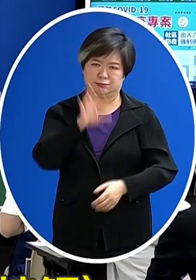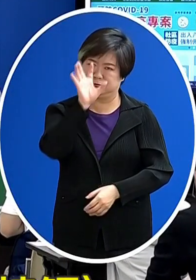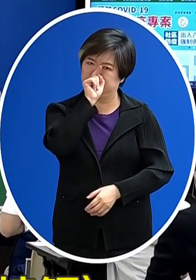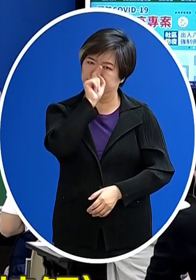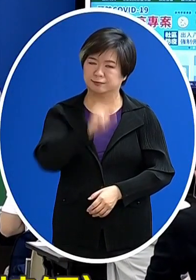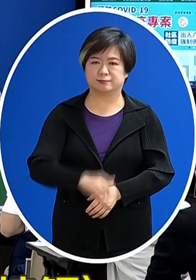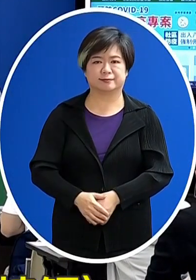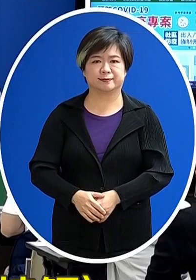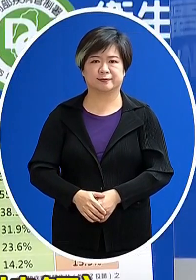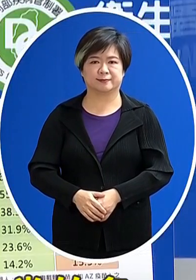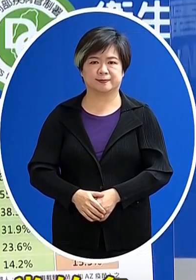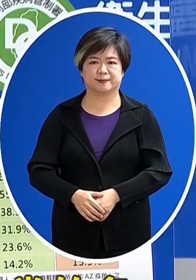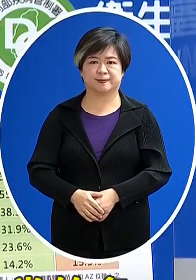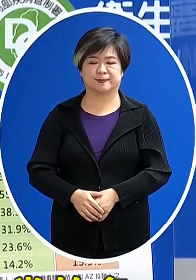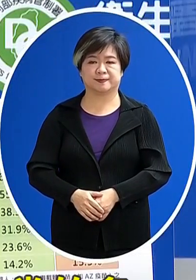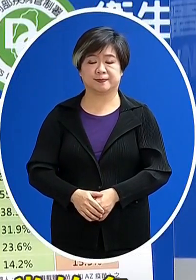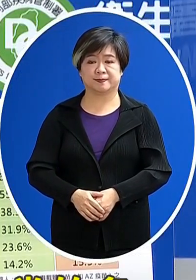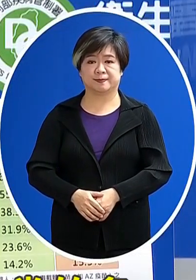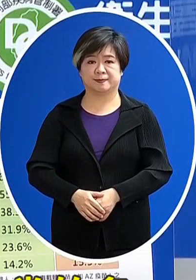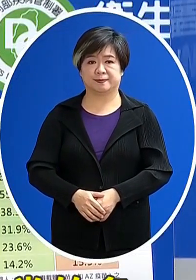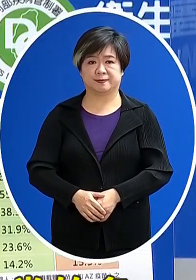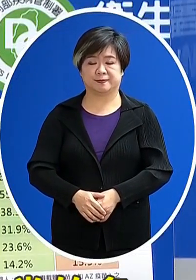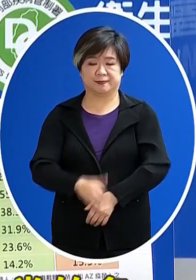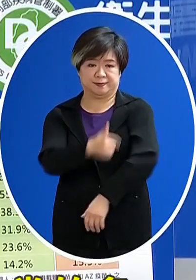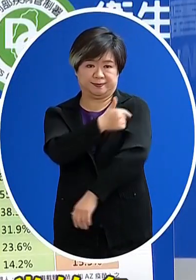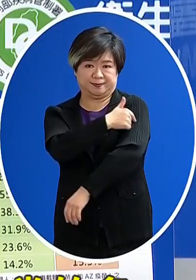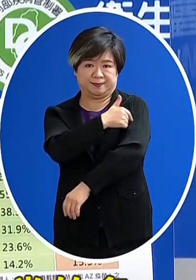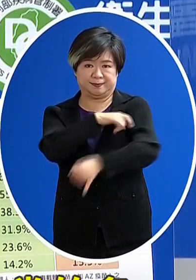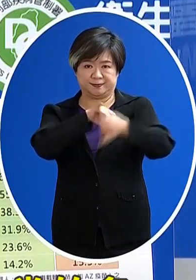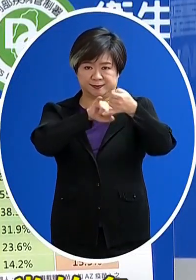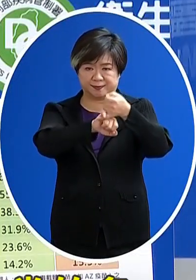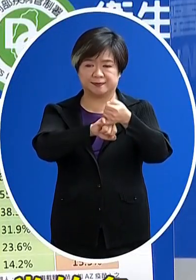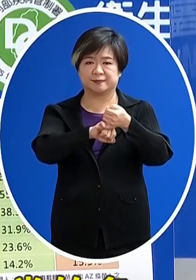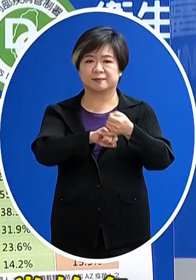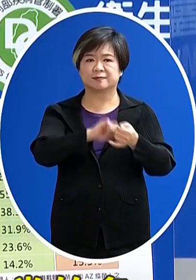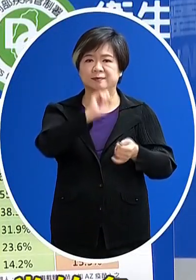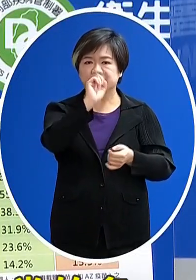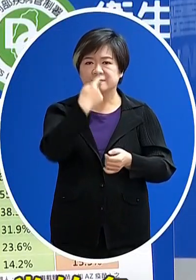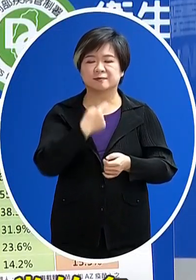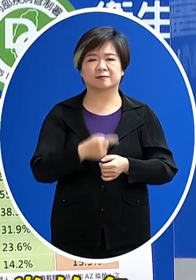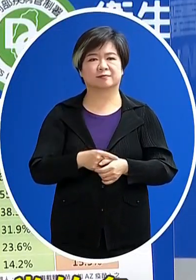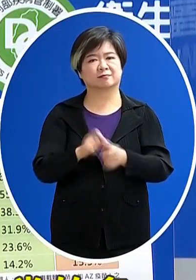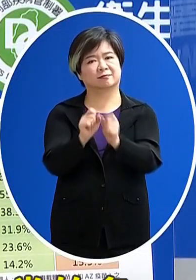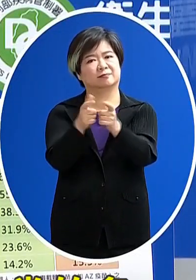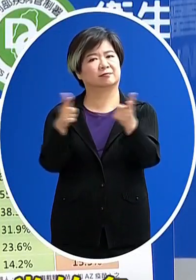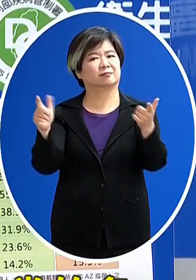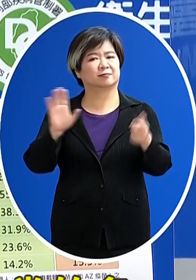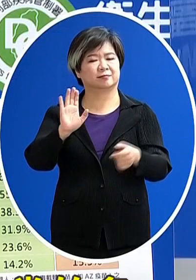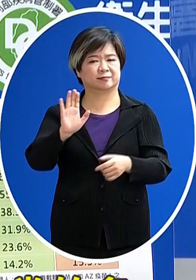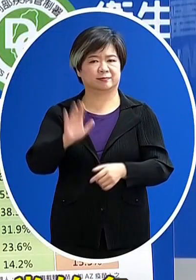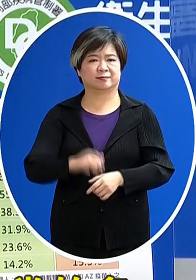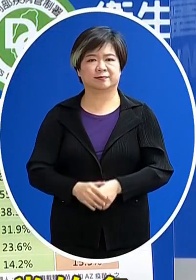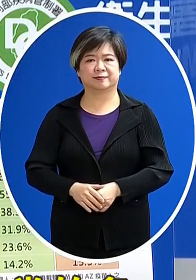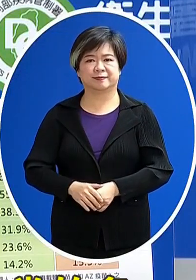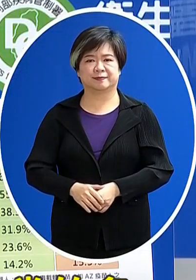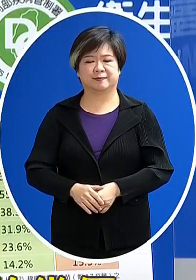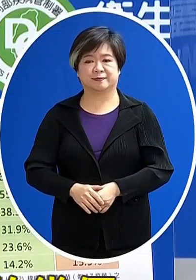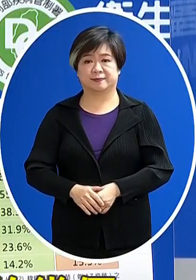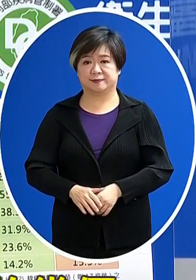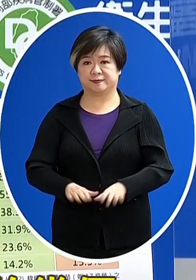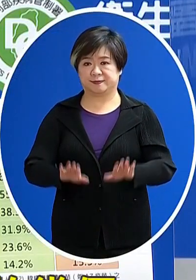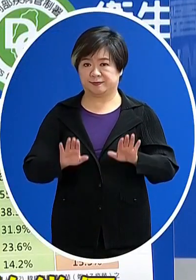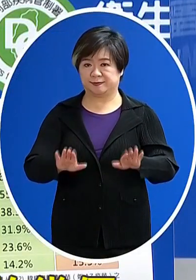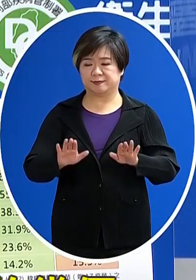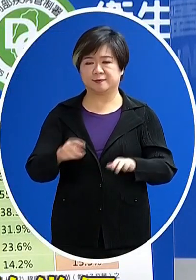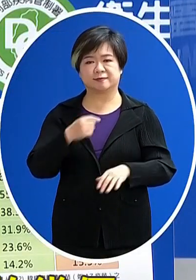呢？ 疫苗采购的接触的来源非常的多了。可以说非常多，我们现在才